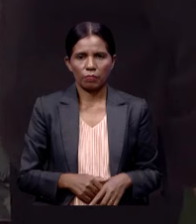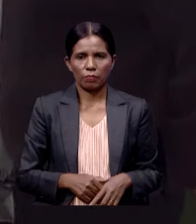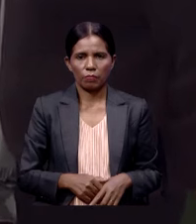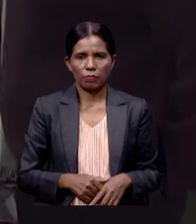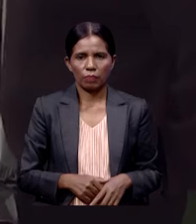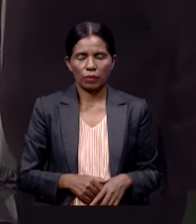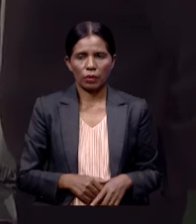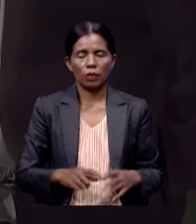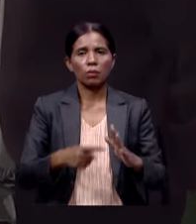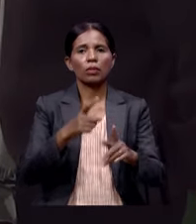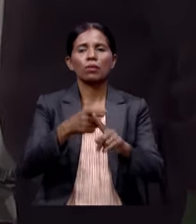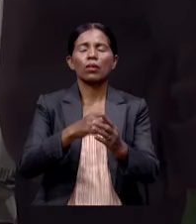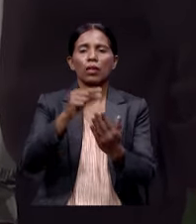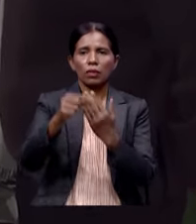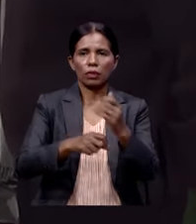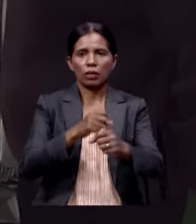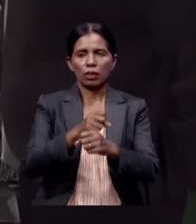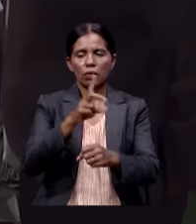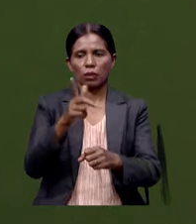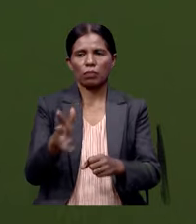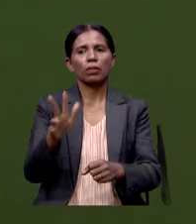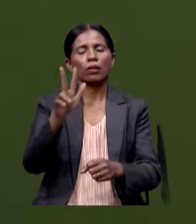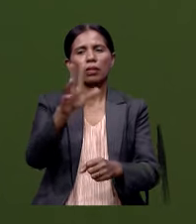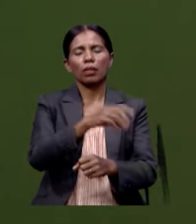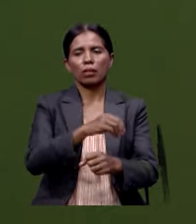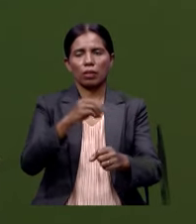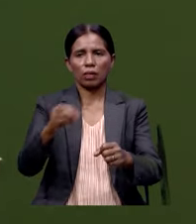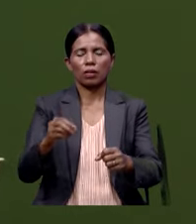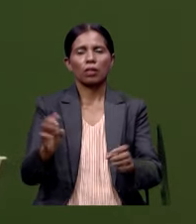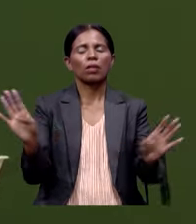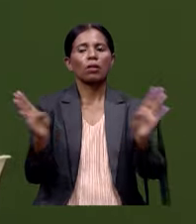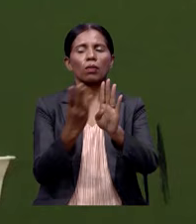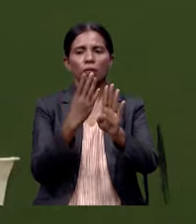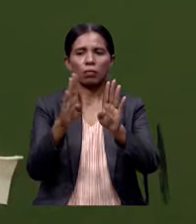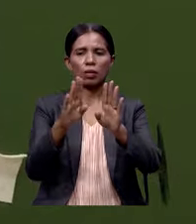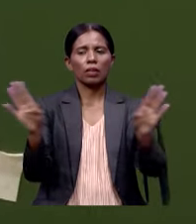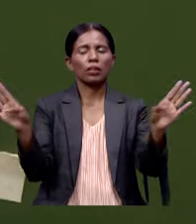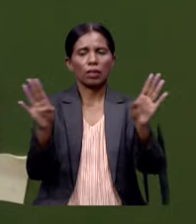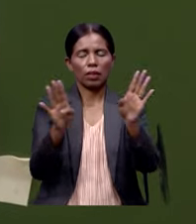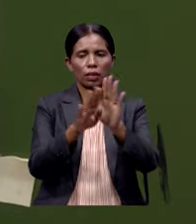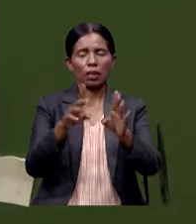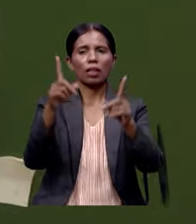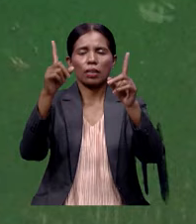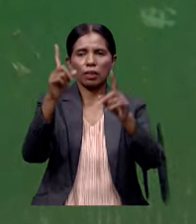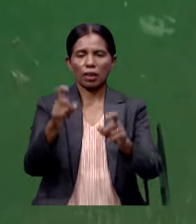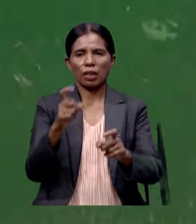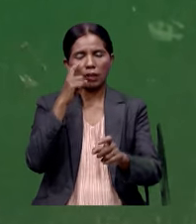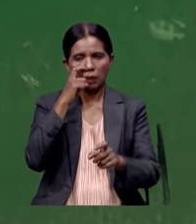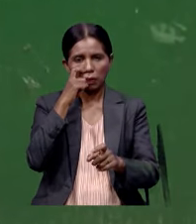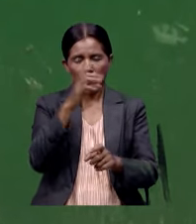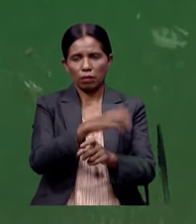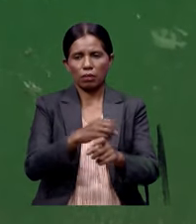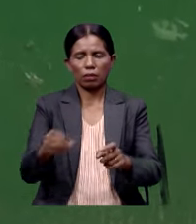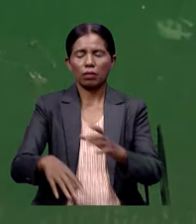Hau si fulan agosto tinang riuroron resintolu, to mayu fulan janeru tinane, oramatan basala radiologia grave, hodi labele halo atendimento,